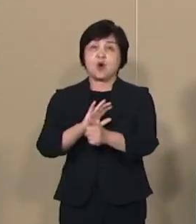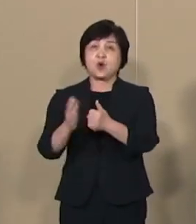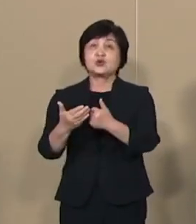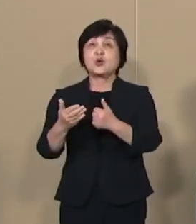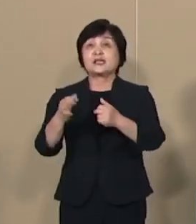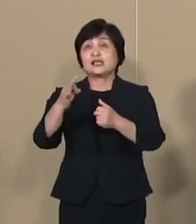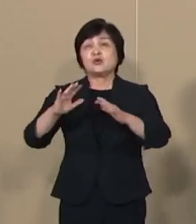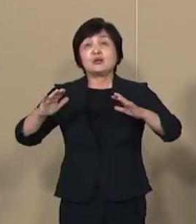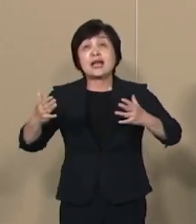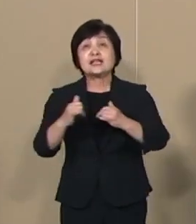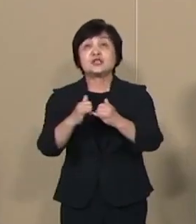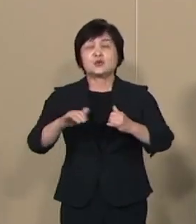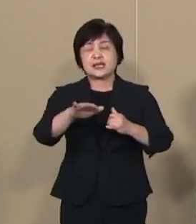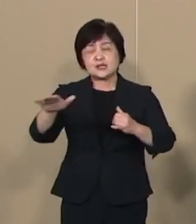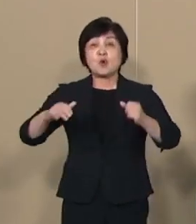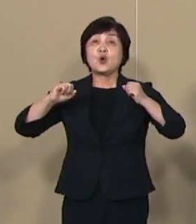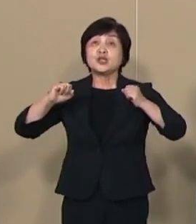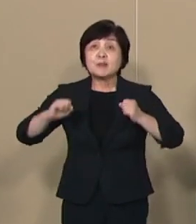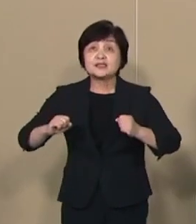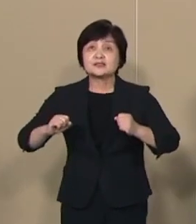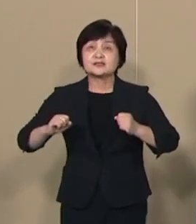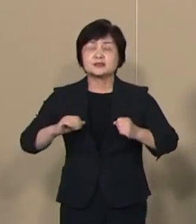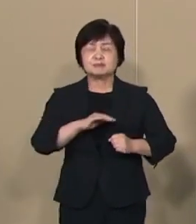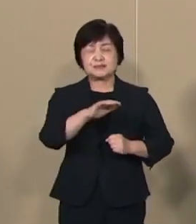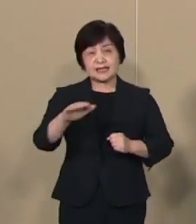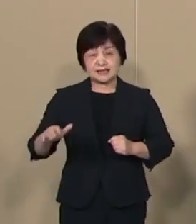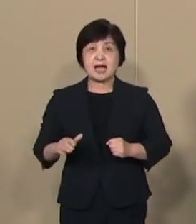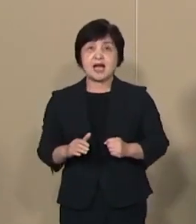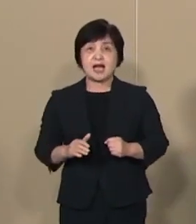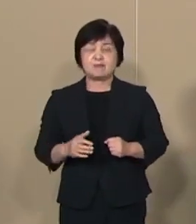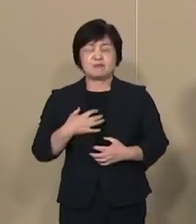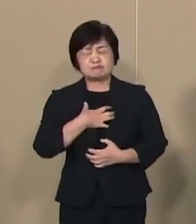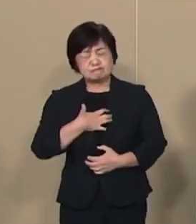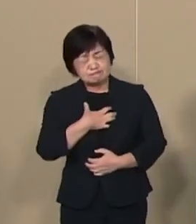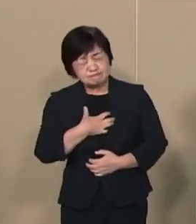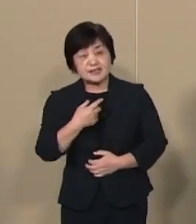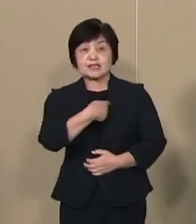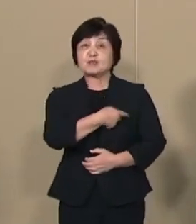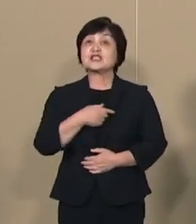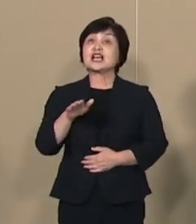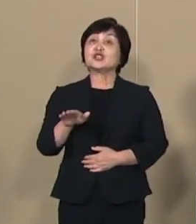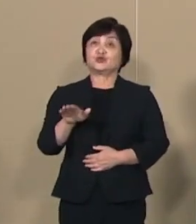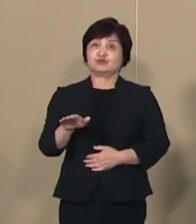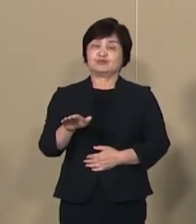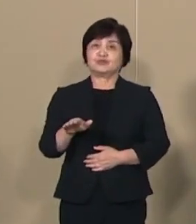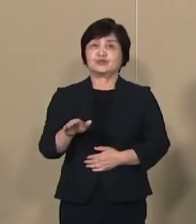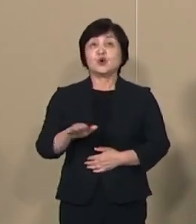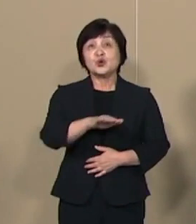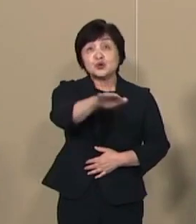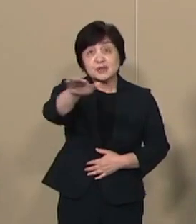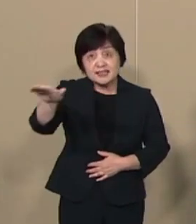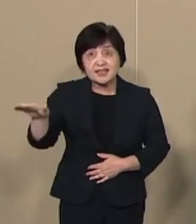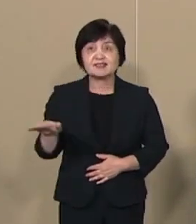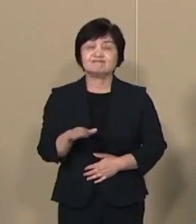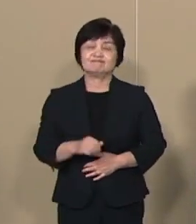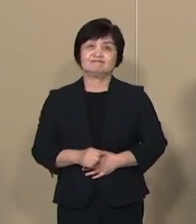ほとんどもらってないですからじゃあみんな乾通りにもうもうどうしていいのかわかんないんでを持っている方々少しでも